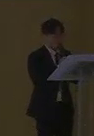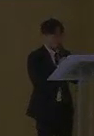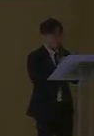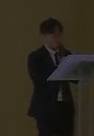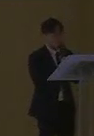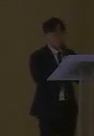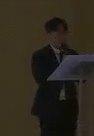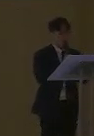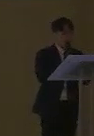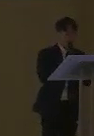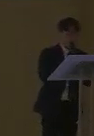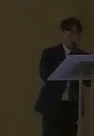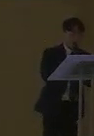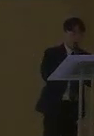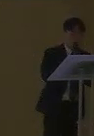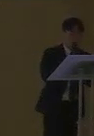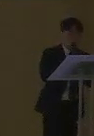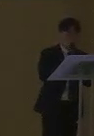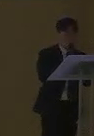사모하는 자,